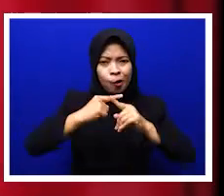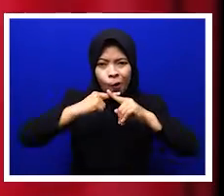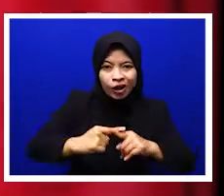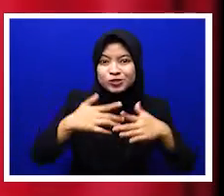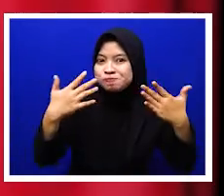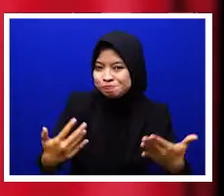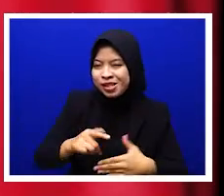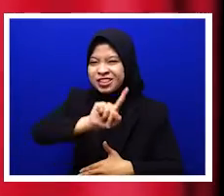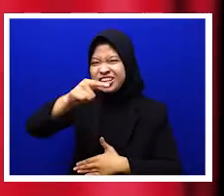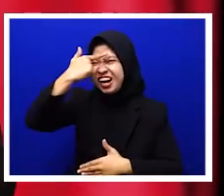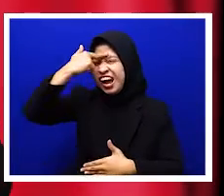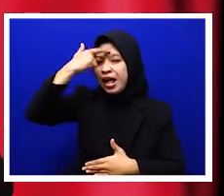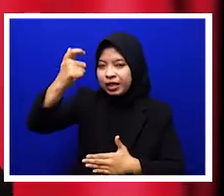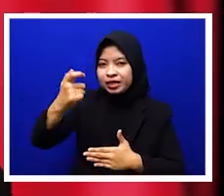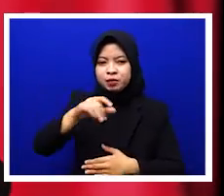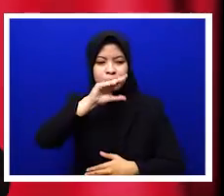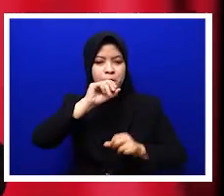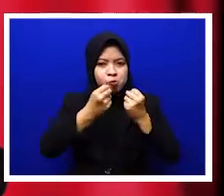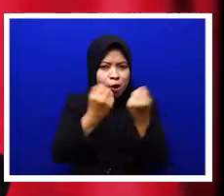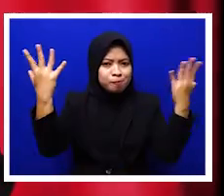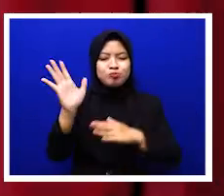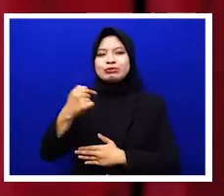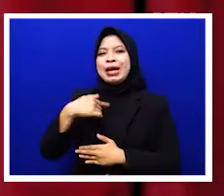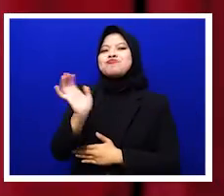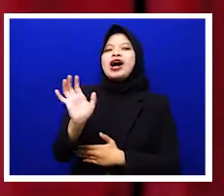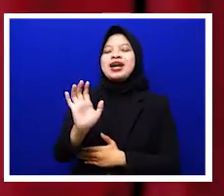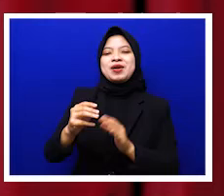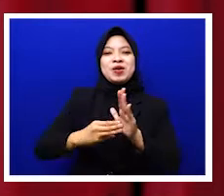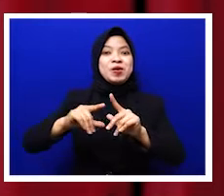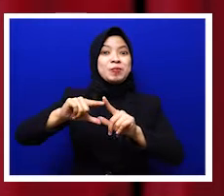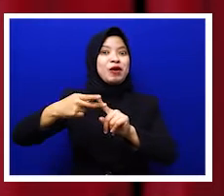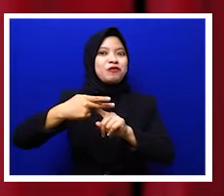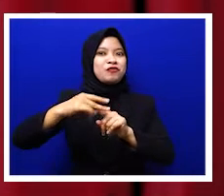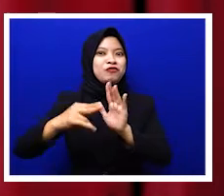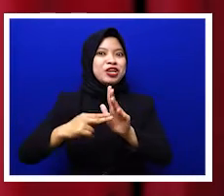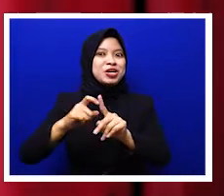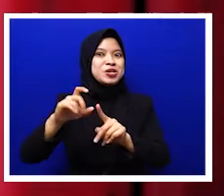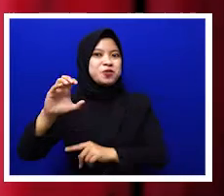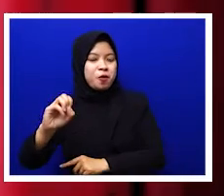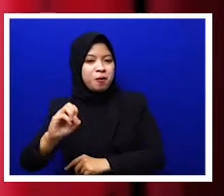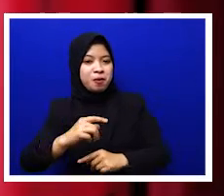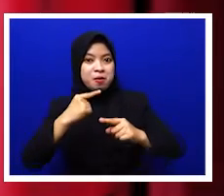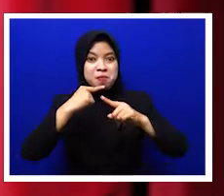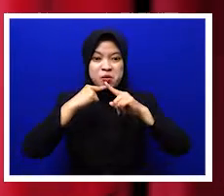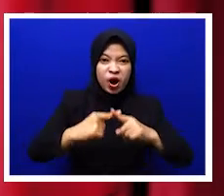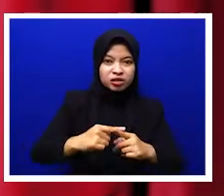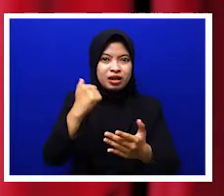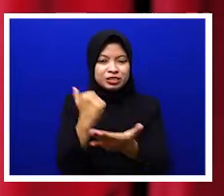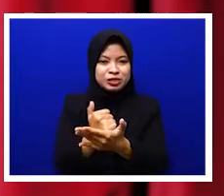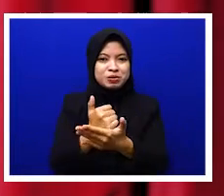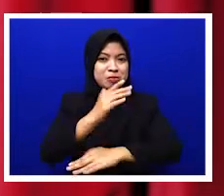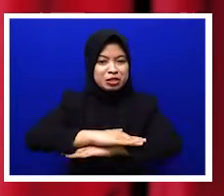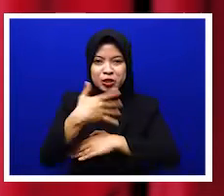dan kita akan tanya ke pakarnya, bukan gue yang ngungkap, ya kan? Dari dia nih konfirmasinya, kita bakal tahu tuh berita atau fakta atau hoax,